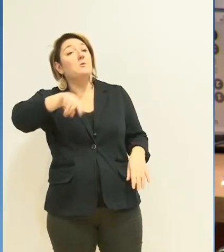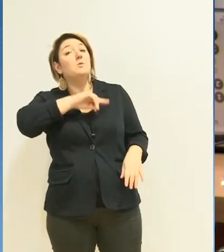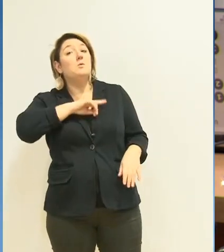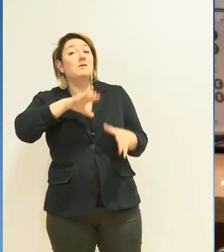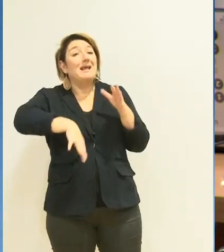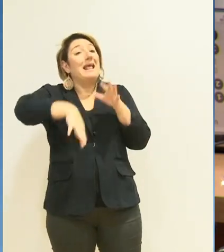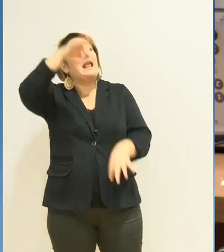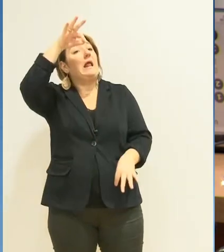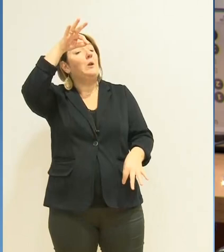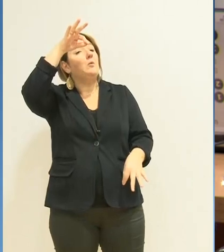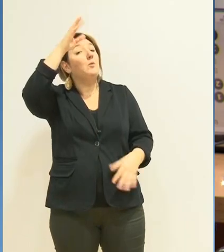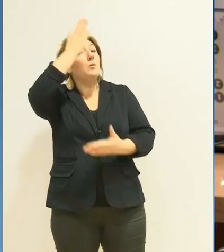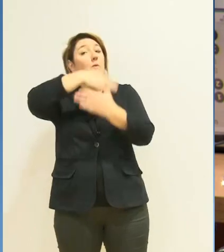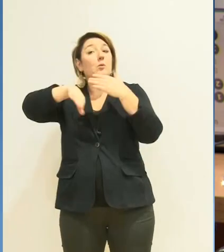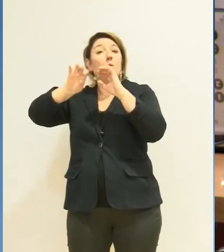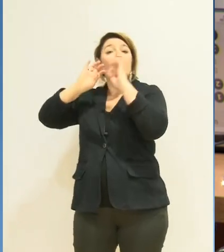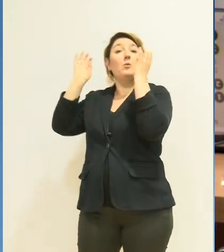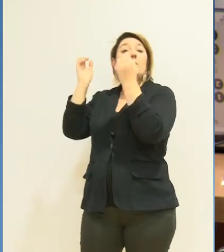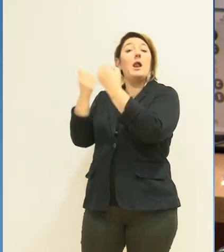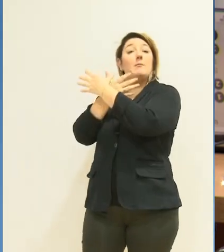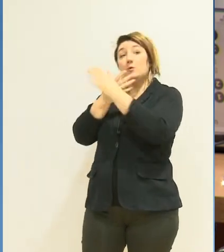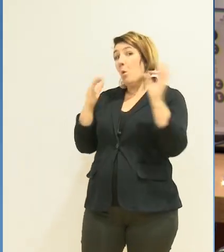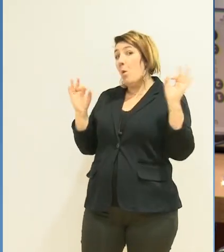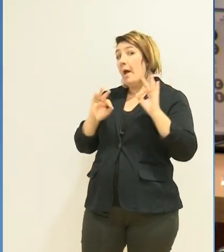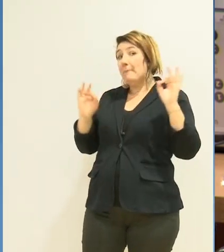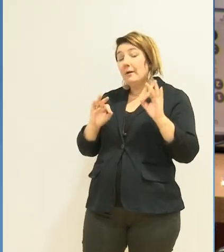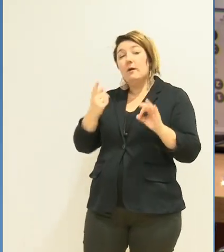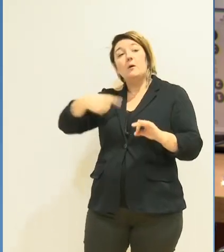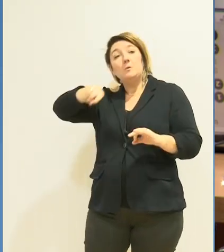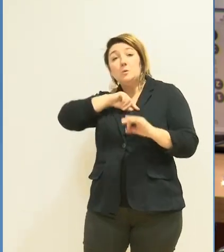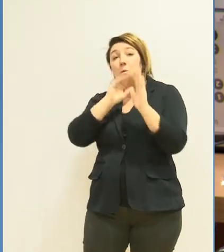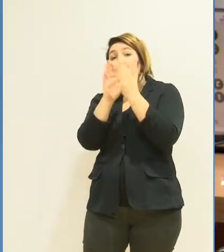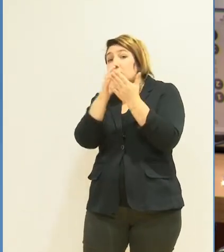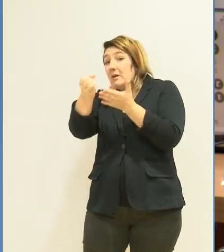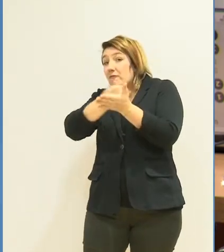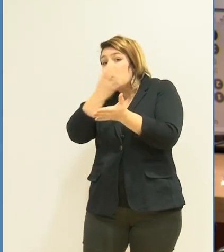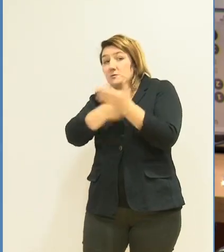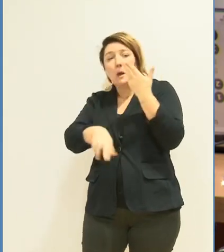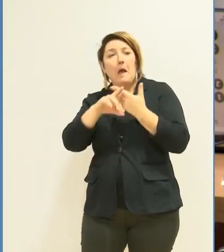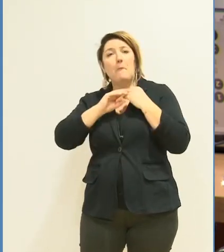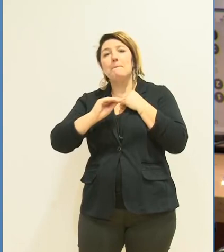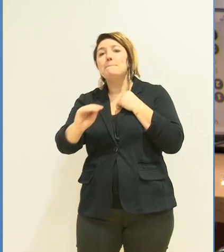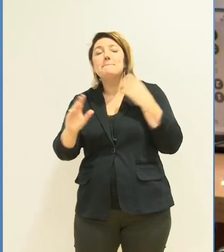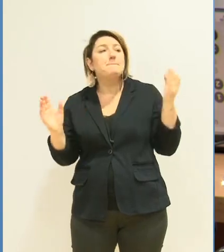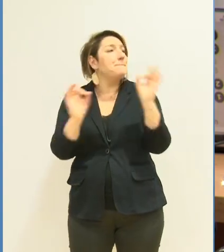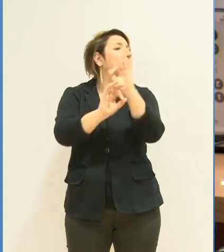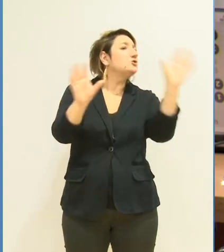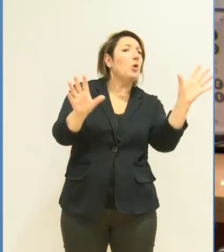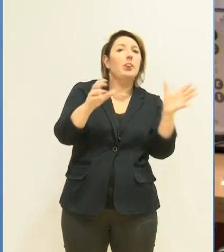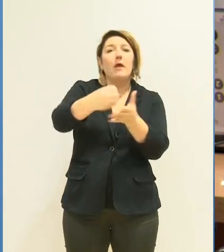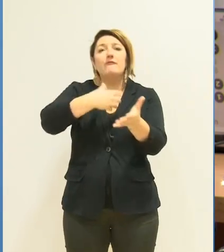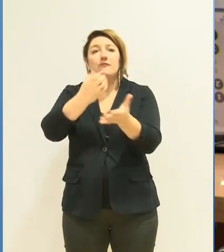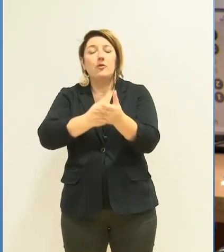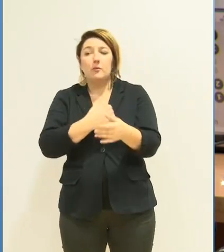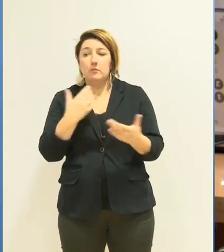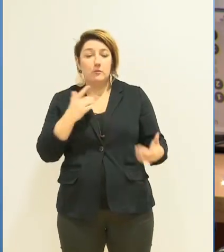d'élu à à la métro que nous avons demandé des informations mais que personne nous les donne donc et